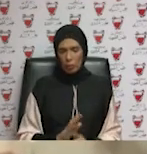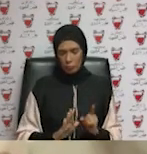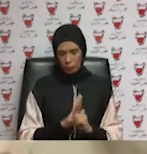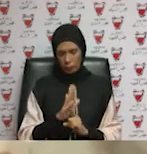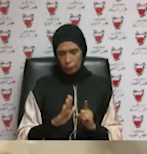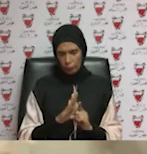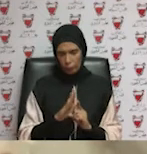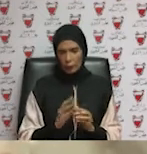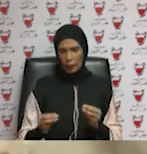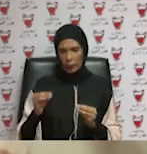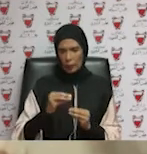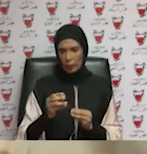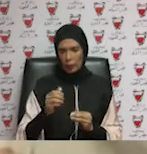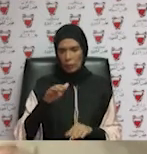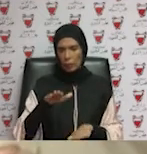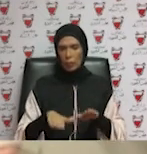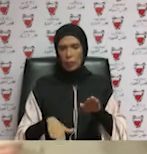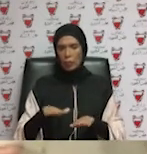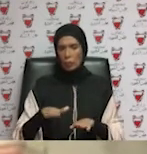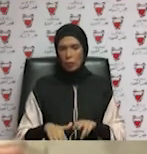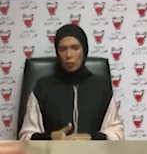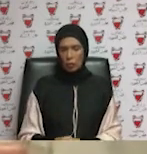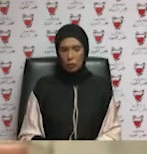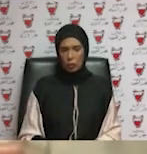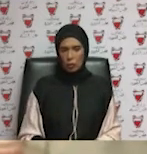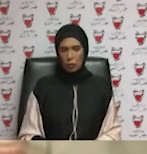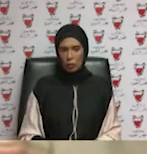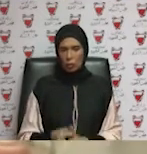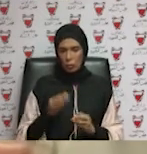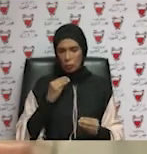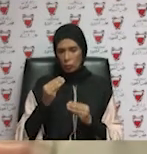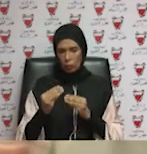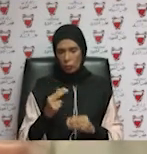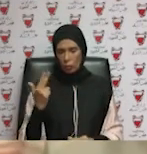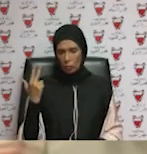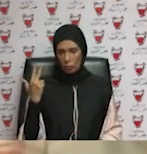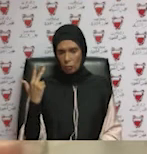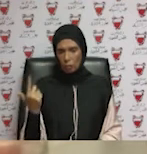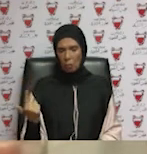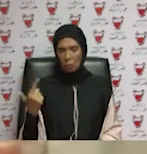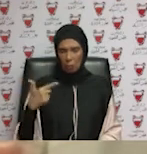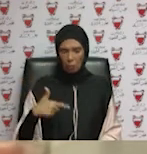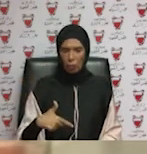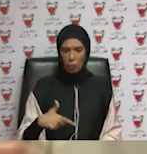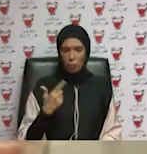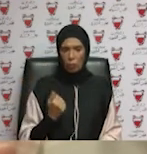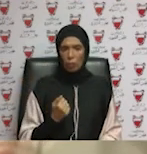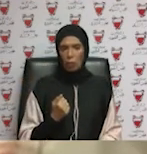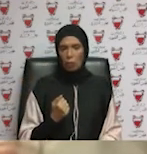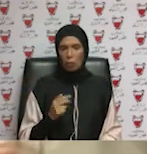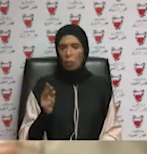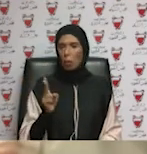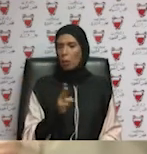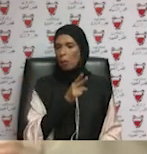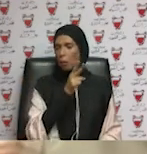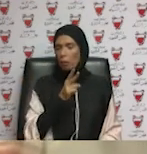جدا على الميزانية. يعني احنا اليوم لما نناقش ميزانية 2017 وضعها يختلف تماما